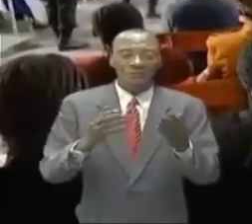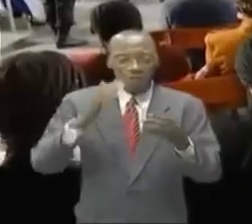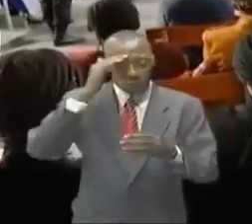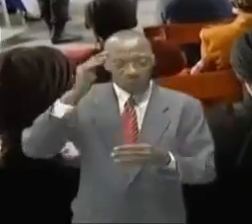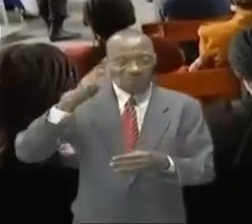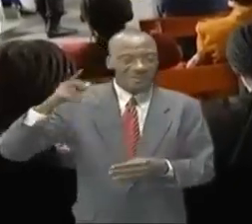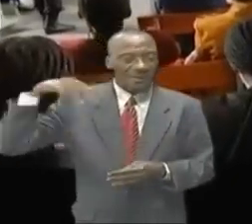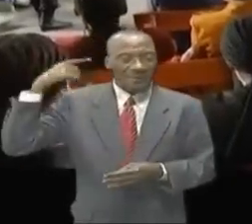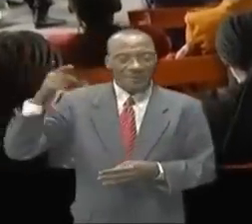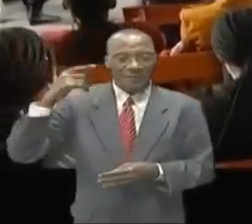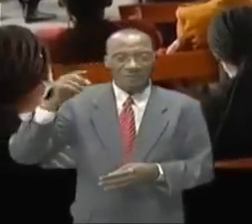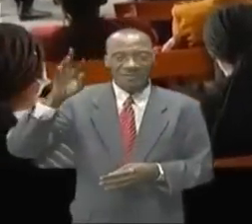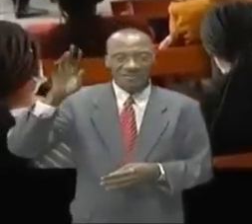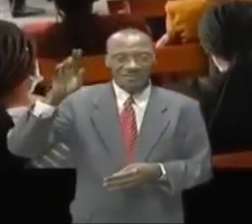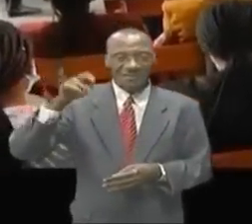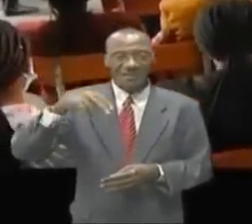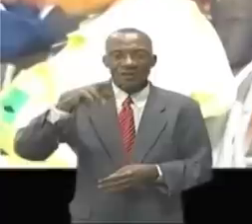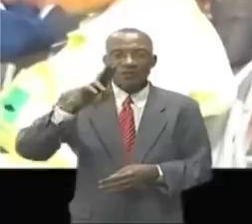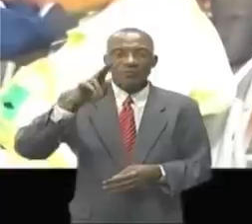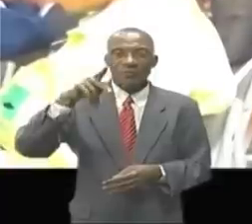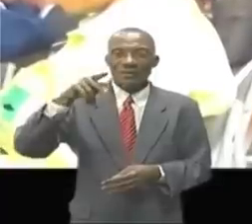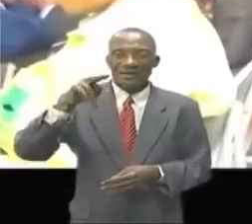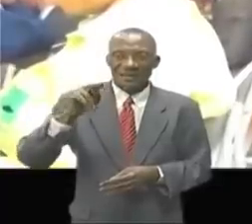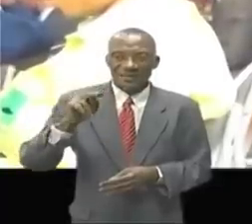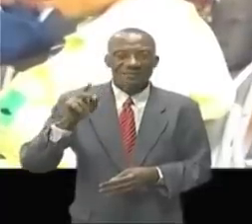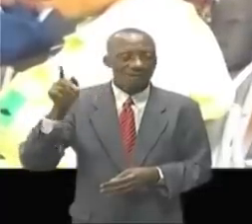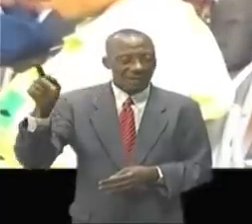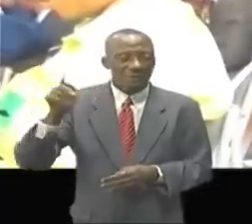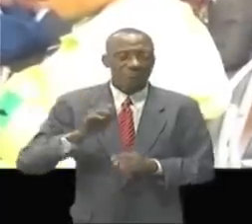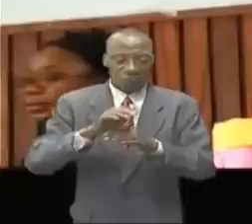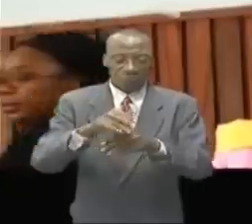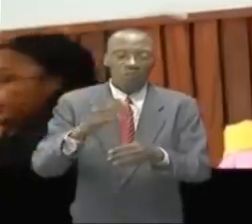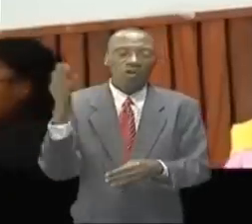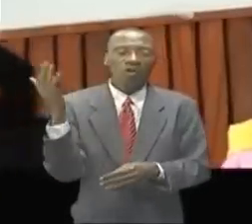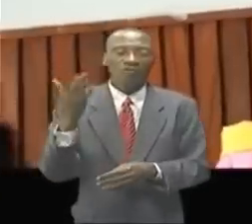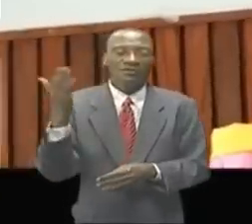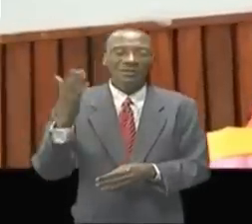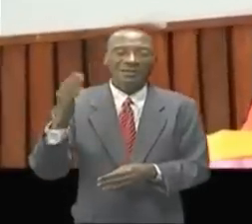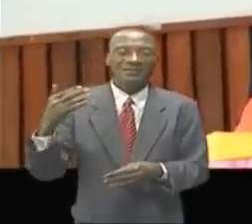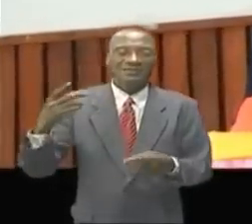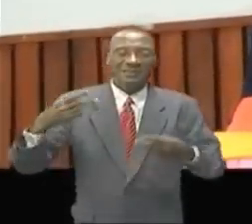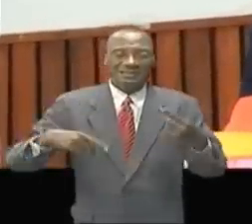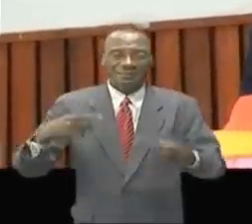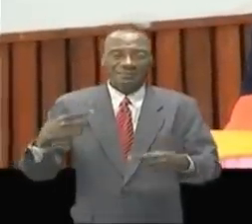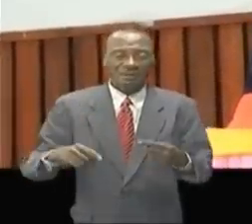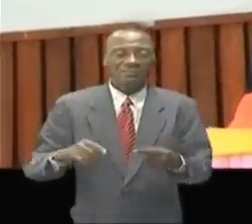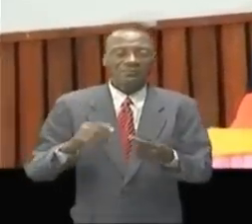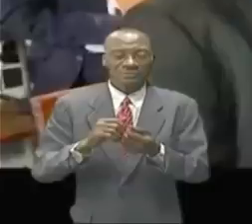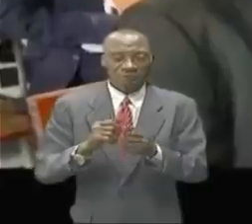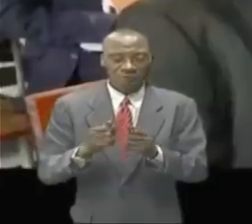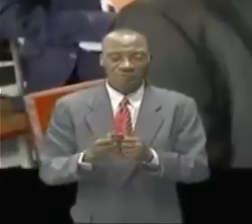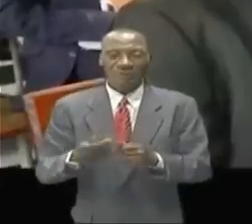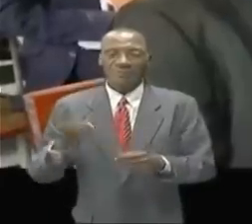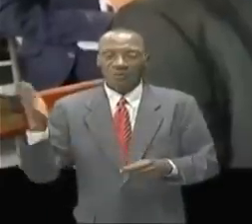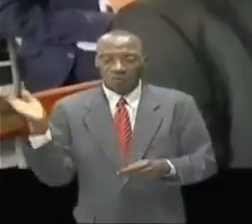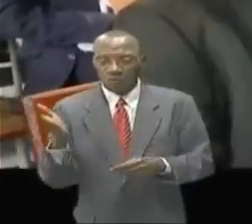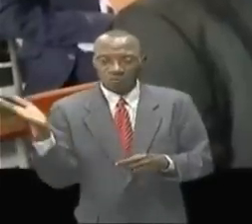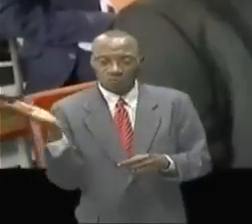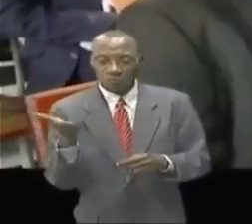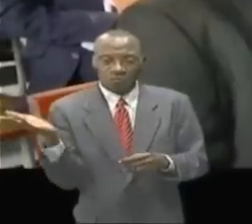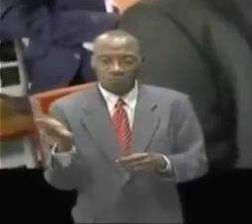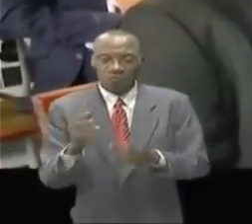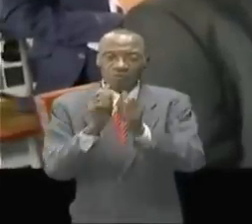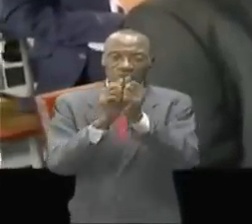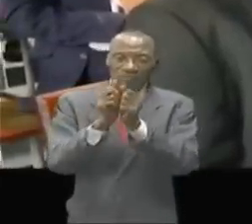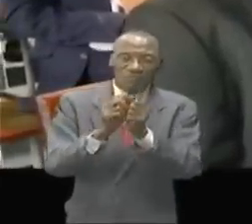à travers l'ASBEL Le Monde Vert a organisé une conférence débat sous le thème « Le reboisement et la concrétisation du programme jardin